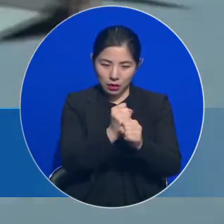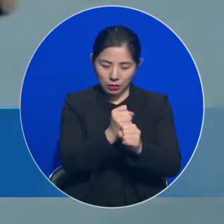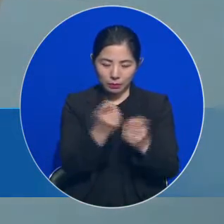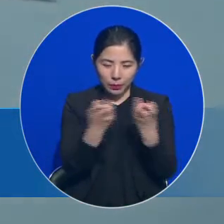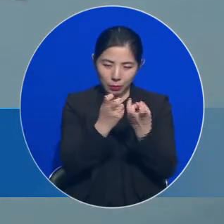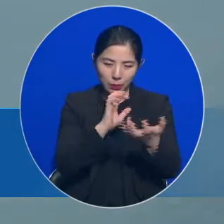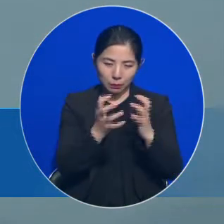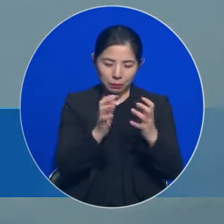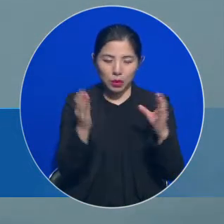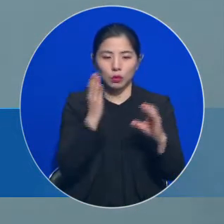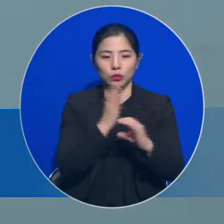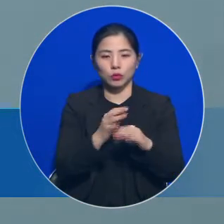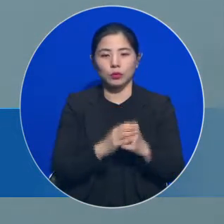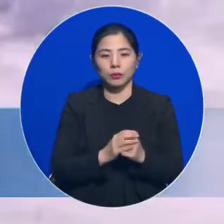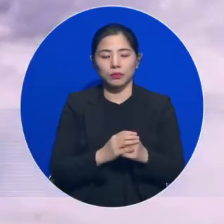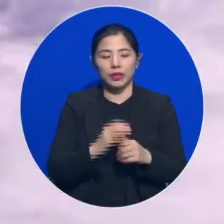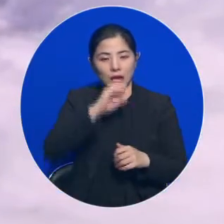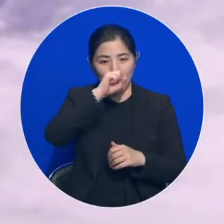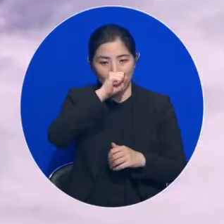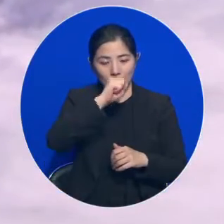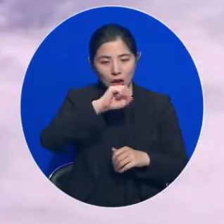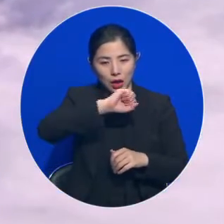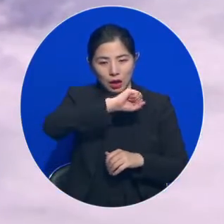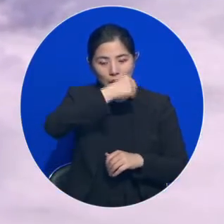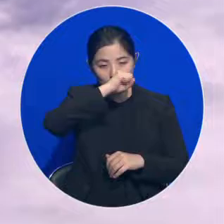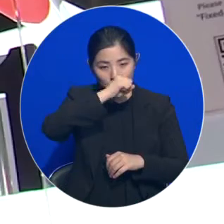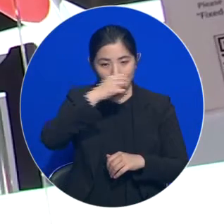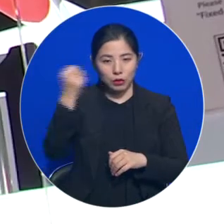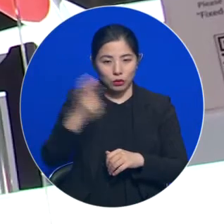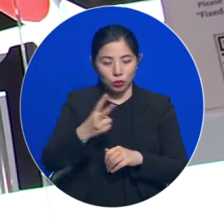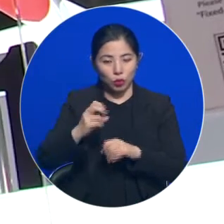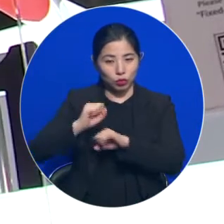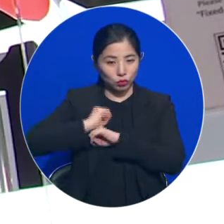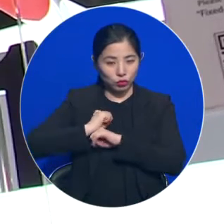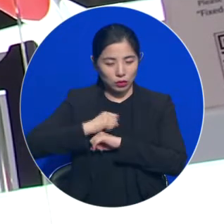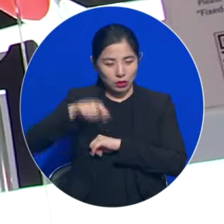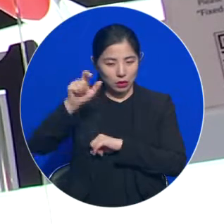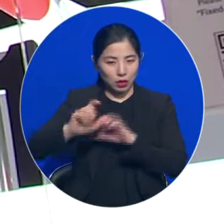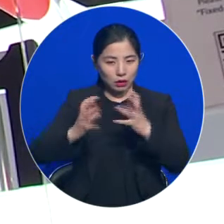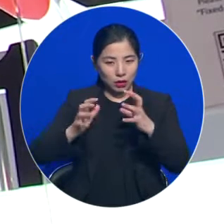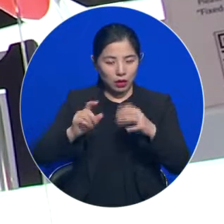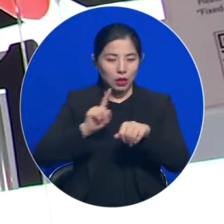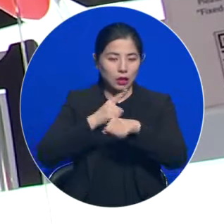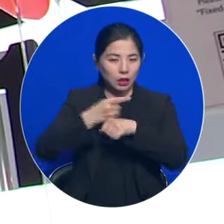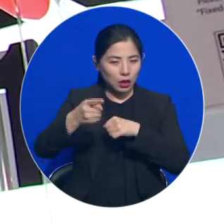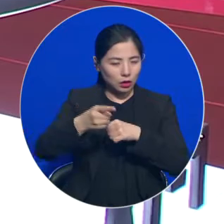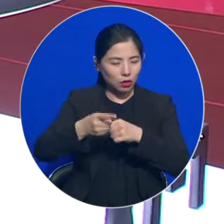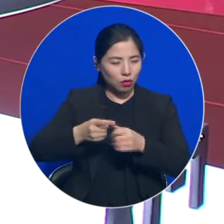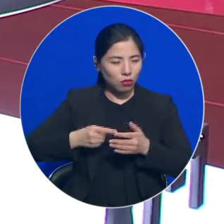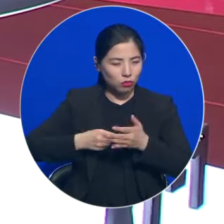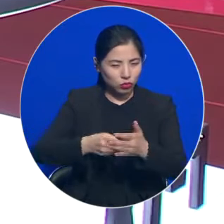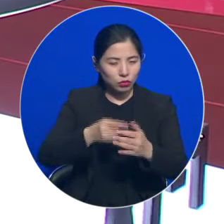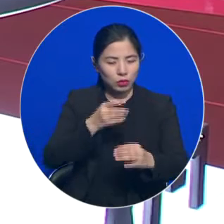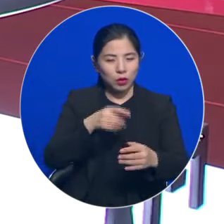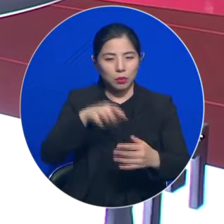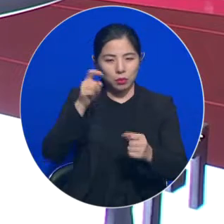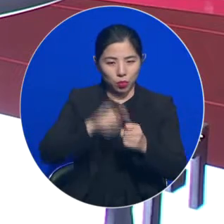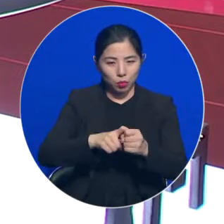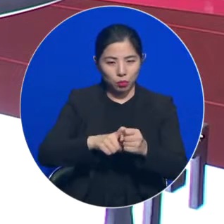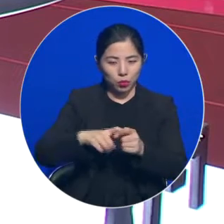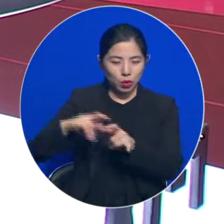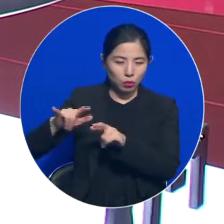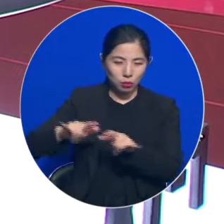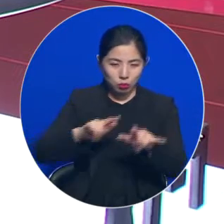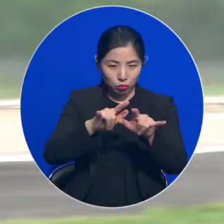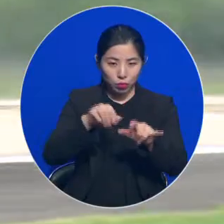알려졌습니다. 아프리카와 중동의 최대 군사 강국인 이집트는 내년 기종 선정을 목표로 고등 훈련기 도입 사업을